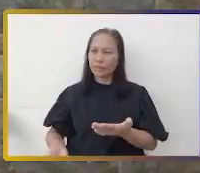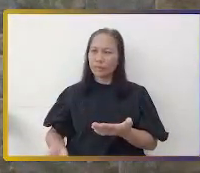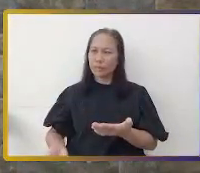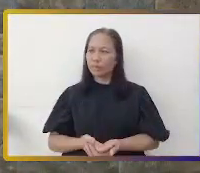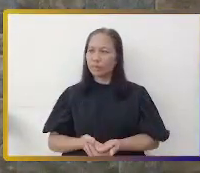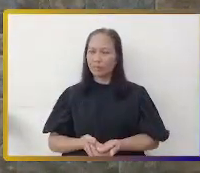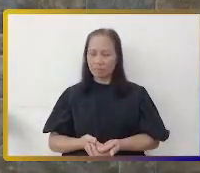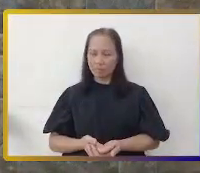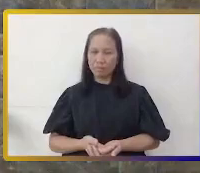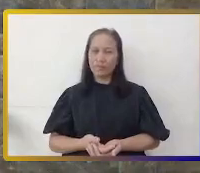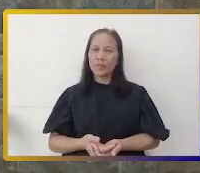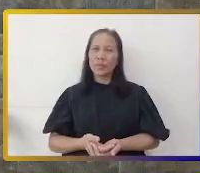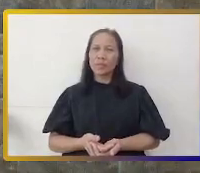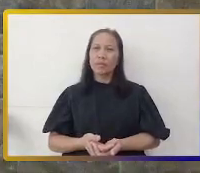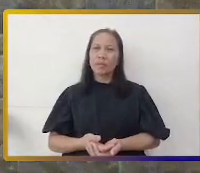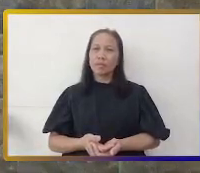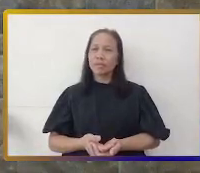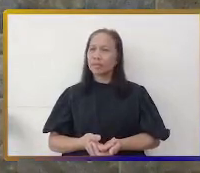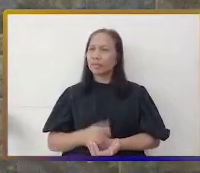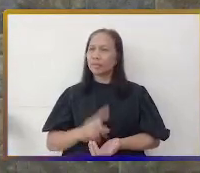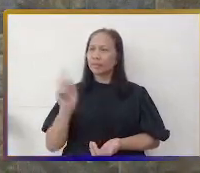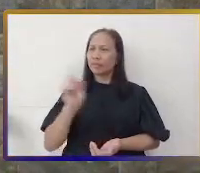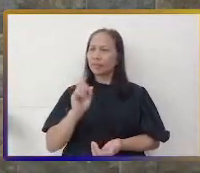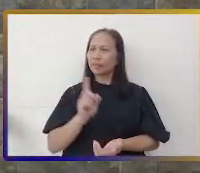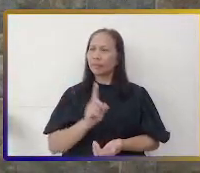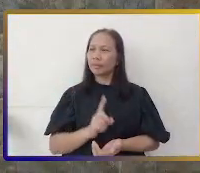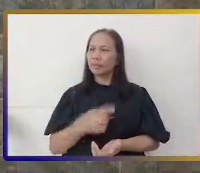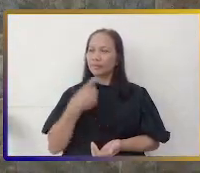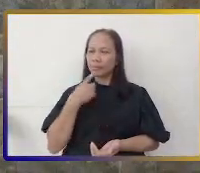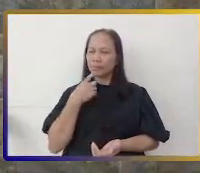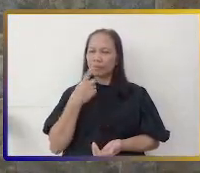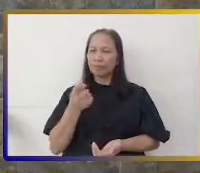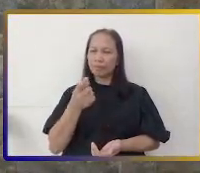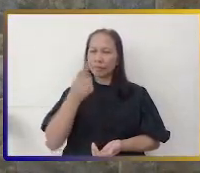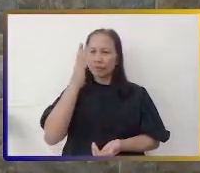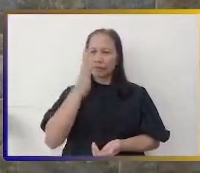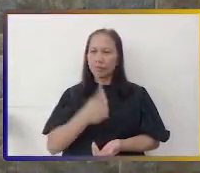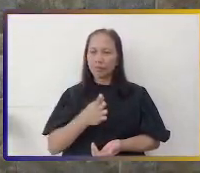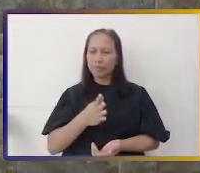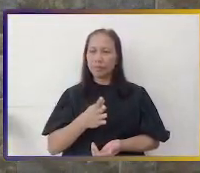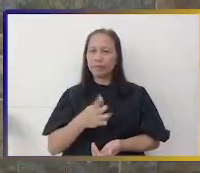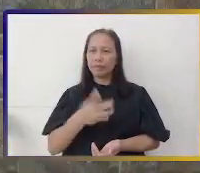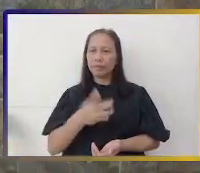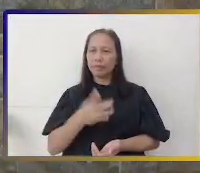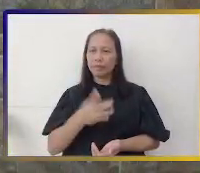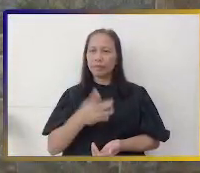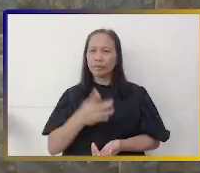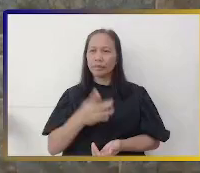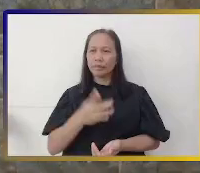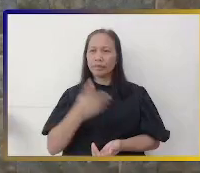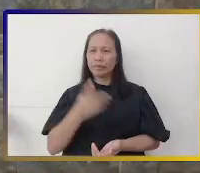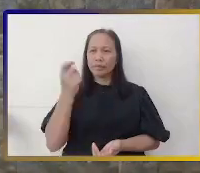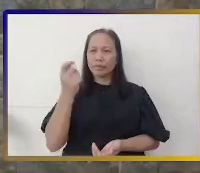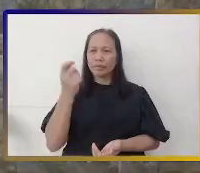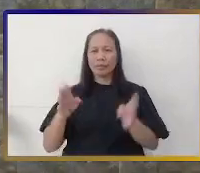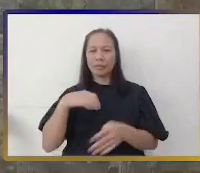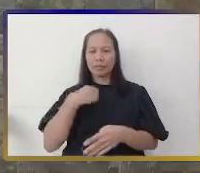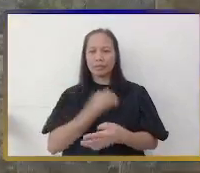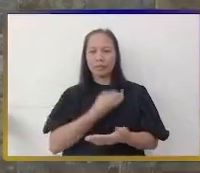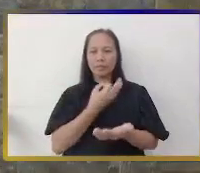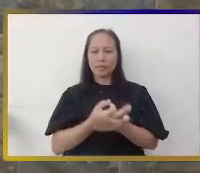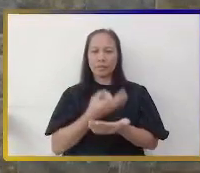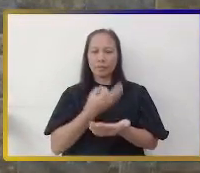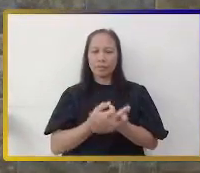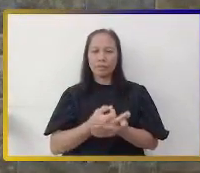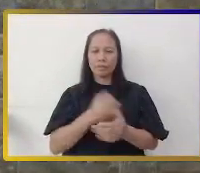atin lang kaya Anong ginawa ng Diyos pinagplanuhan ng Diyos yung per natin para sa ganon